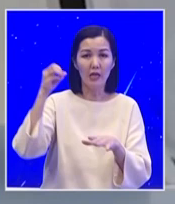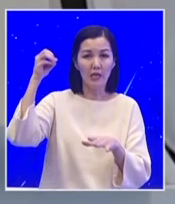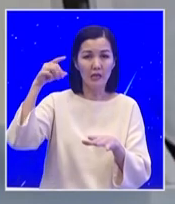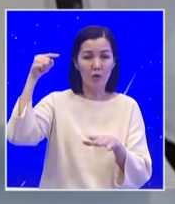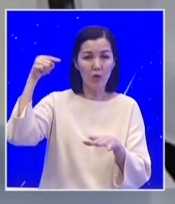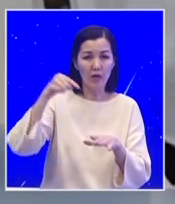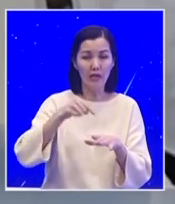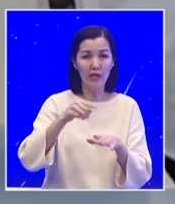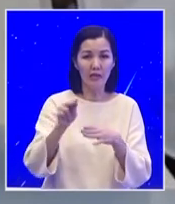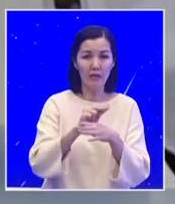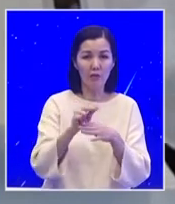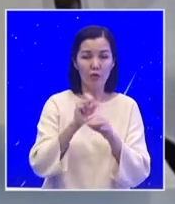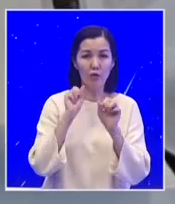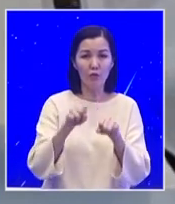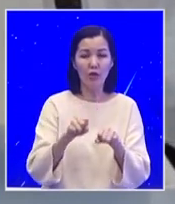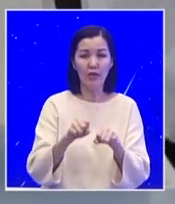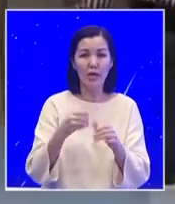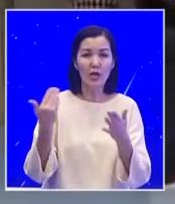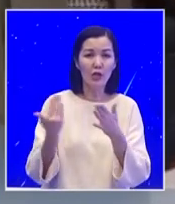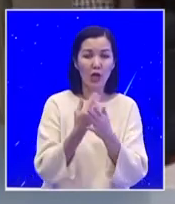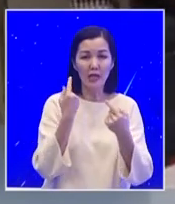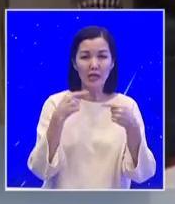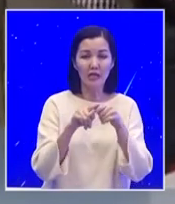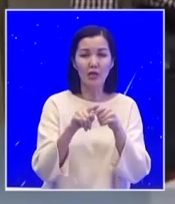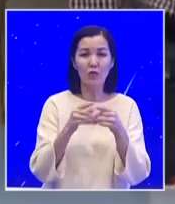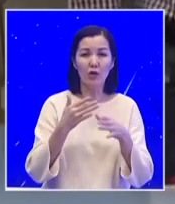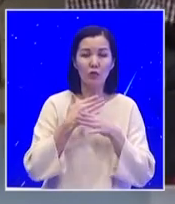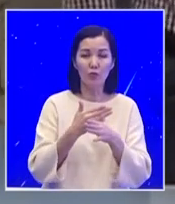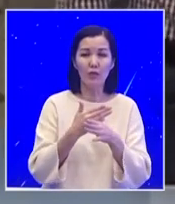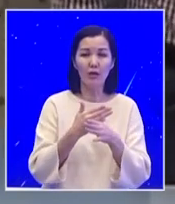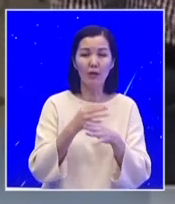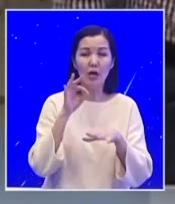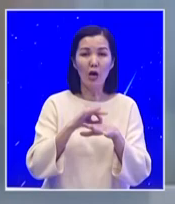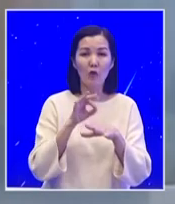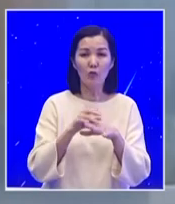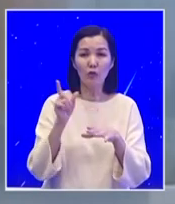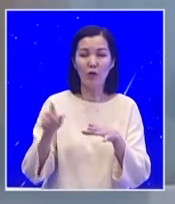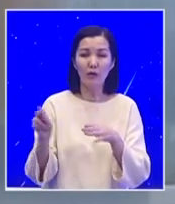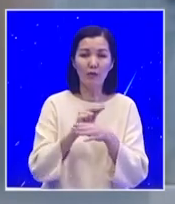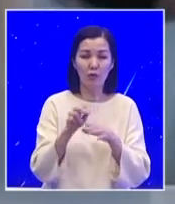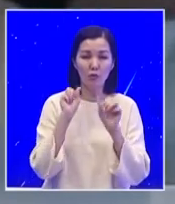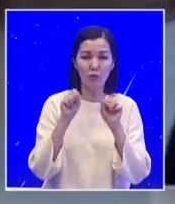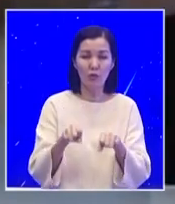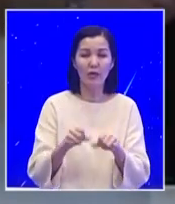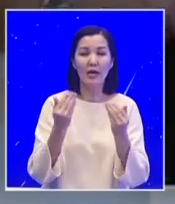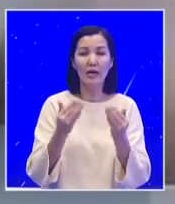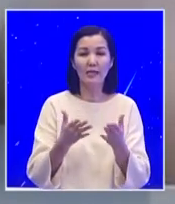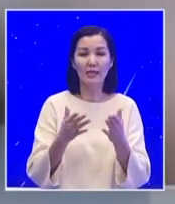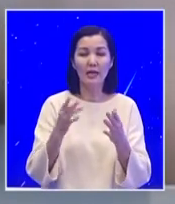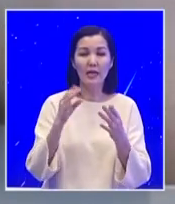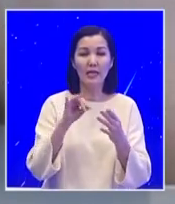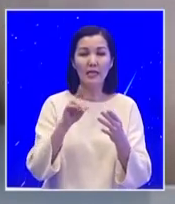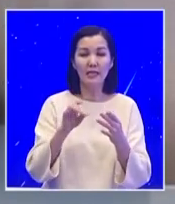ем алады. Дәрігерлердің айтуынша, заманауи технологиялардың көмегімен науқастың дертіне дауа табуға болады. Қазір